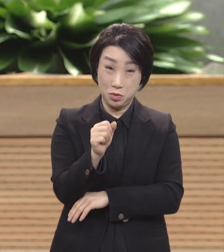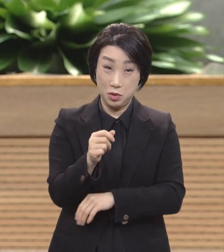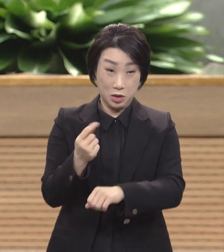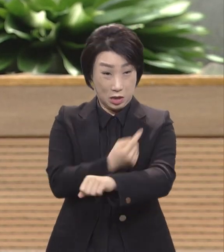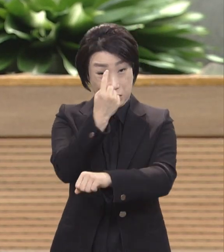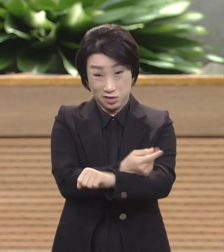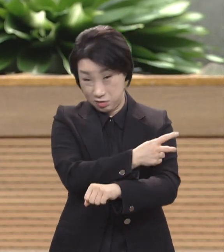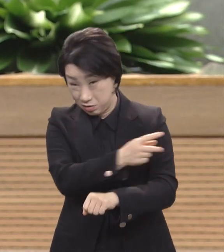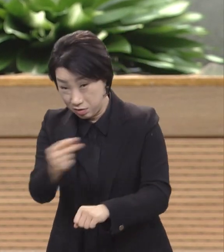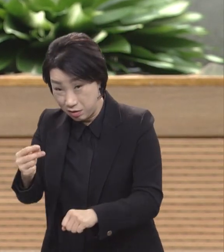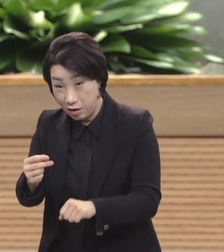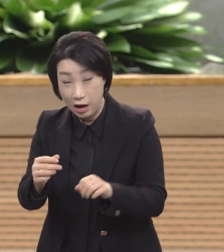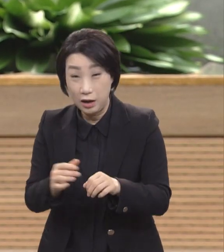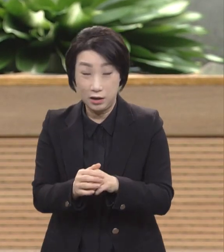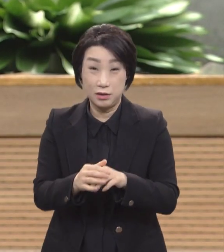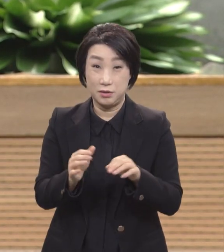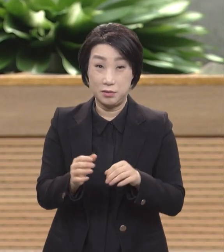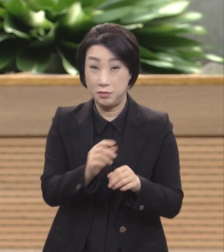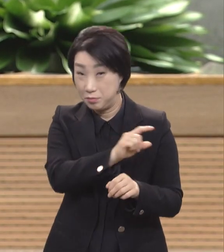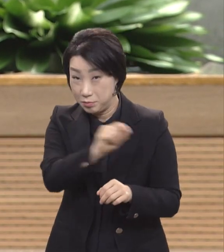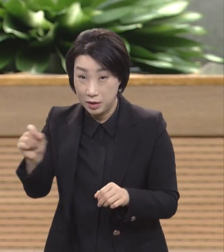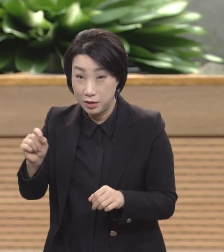가면. 그런데,